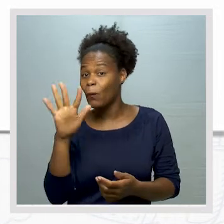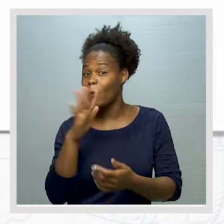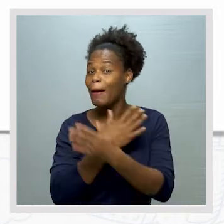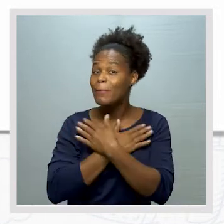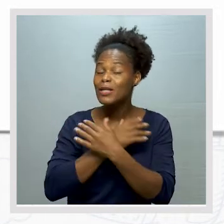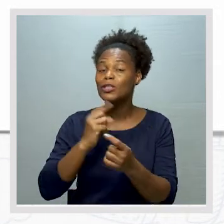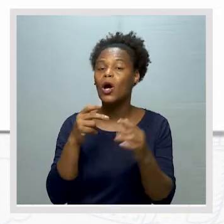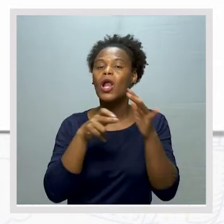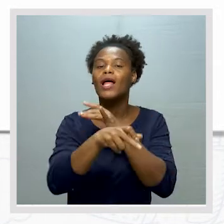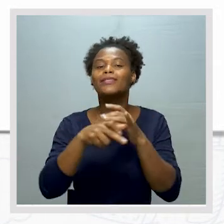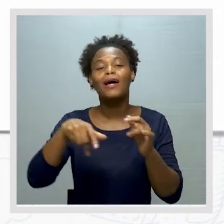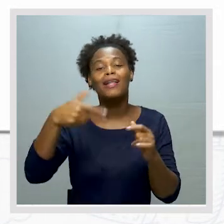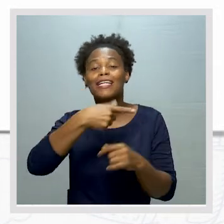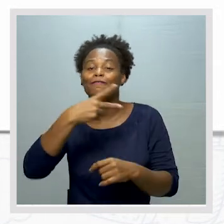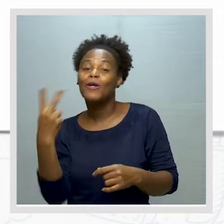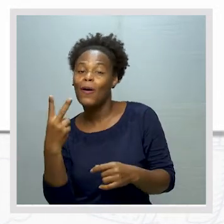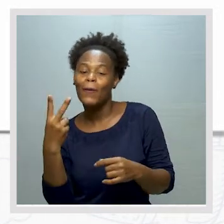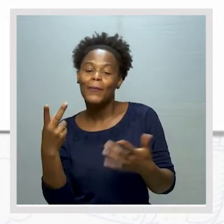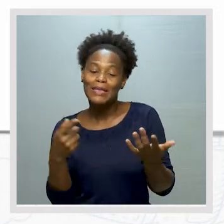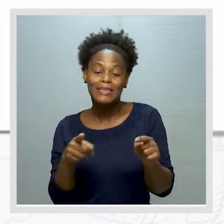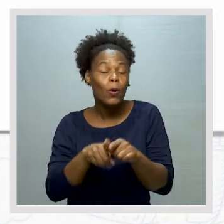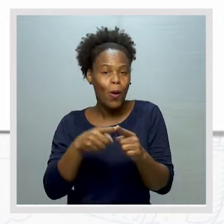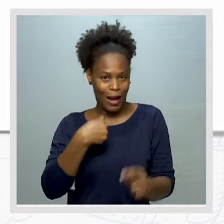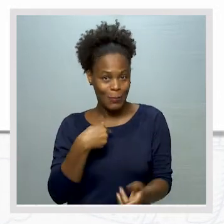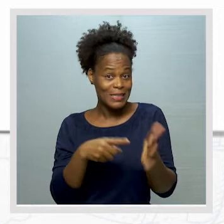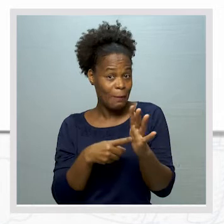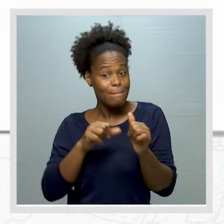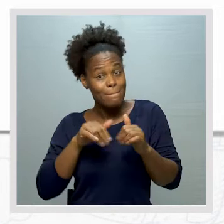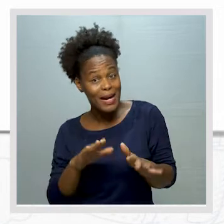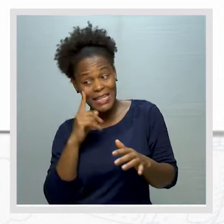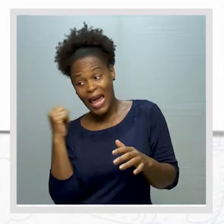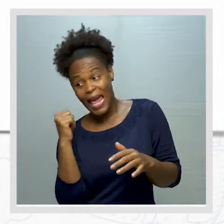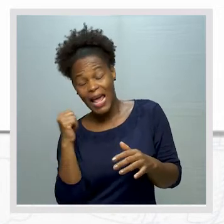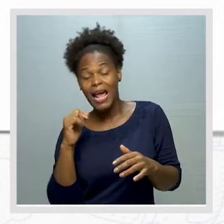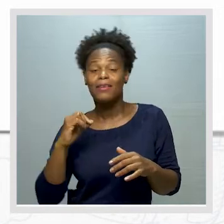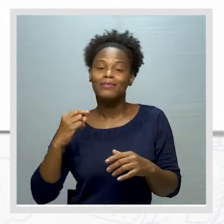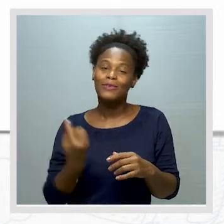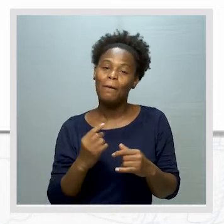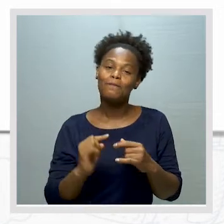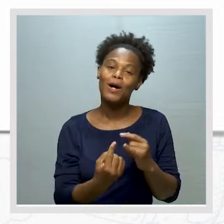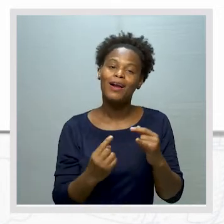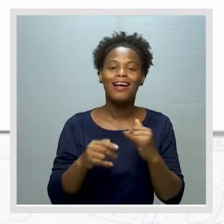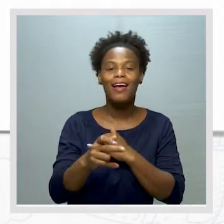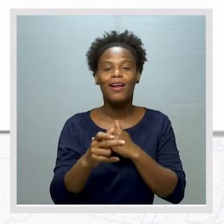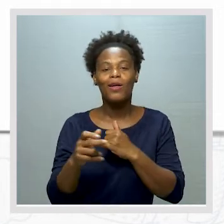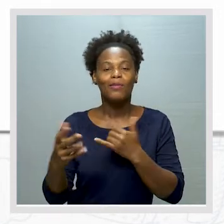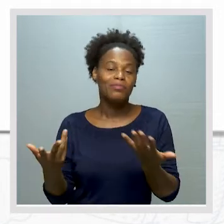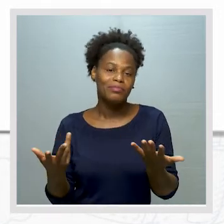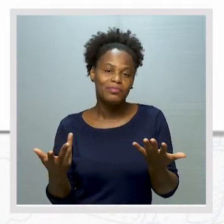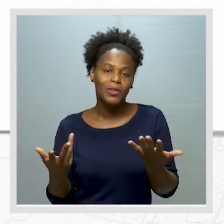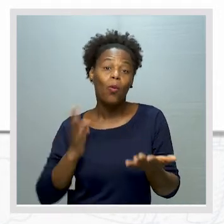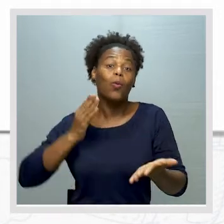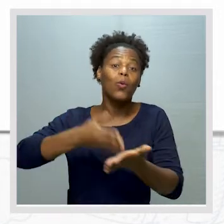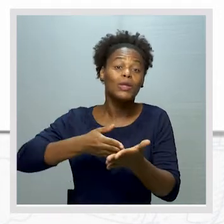plateau de télévision comme moi, mais eux, c'est pour passer la dernière étape du